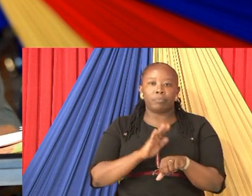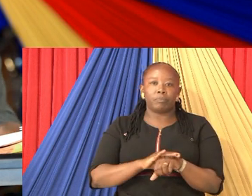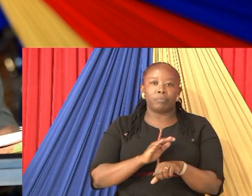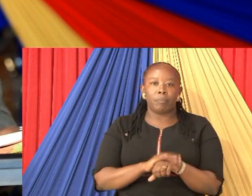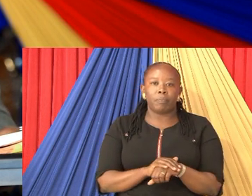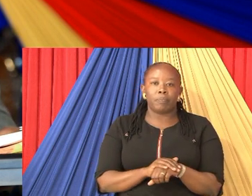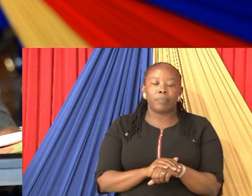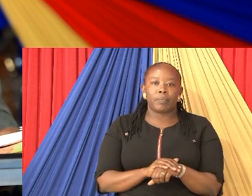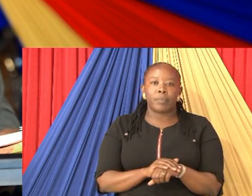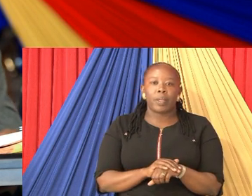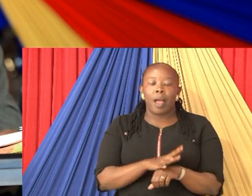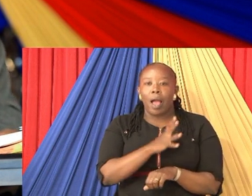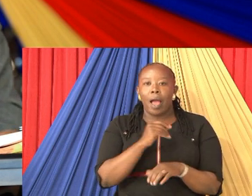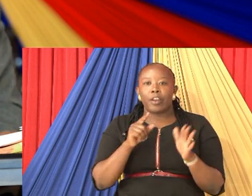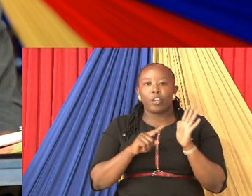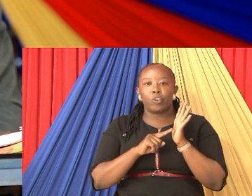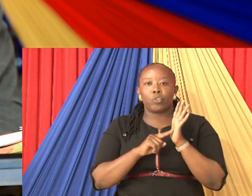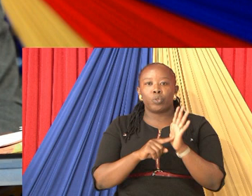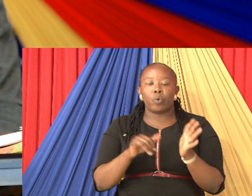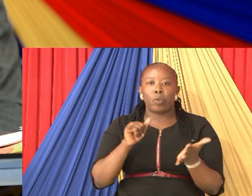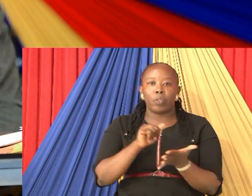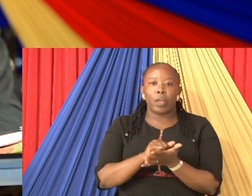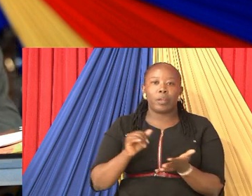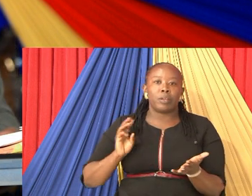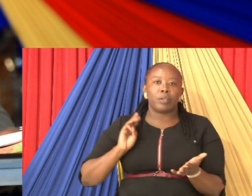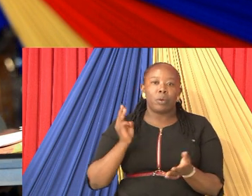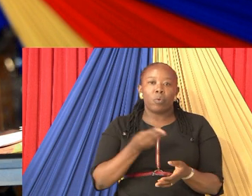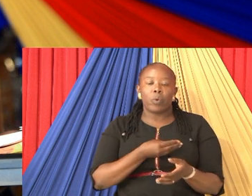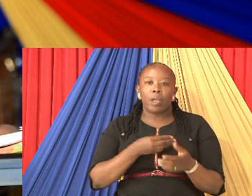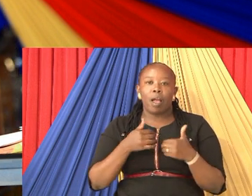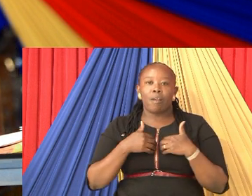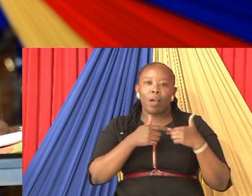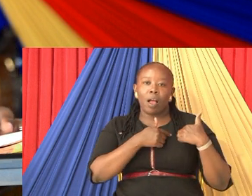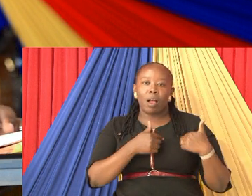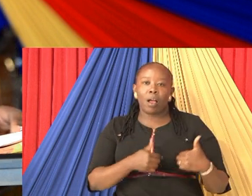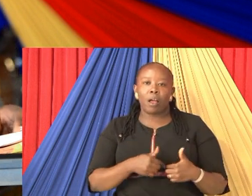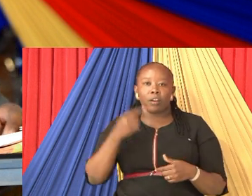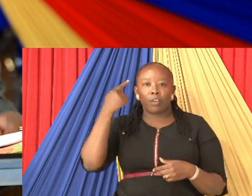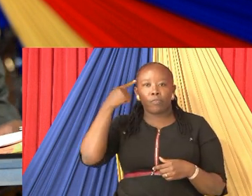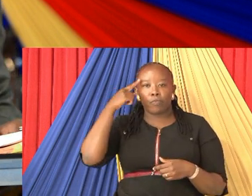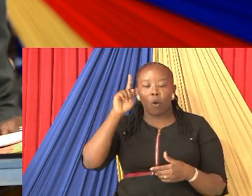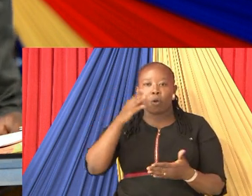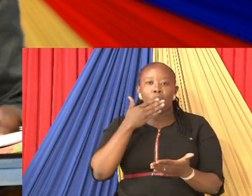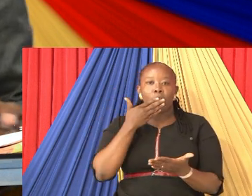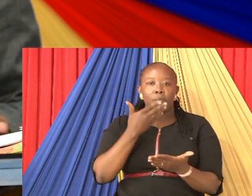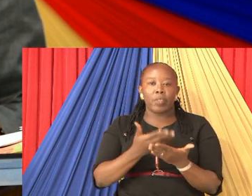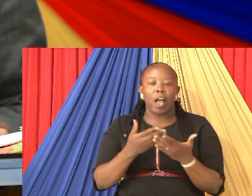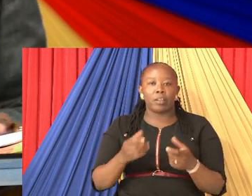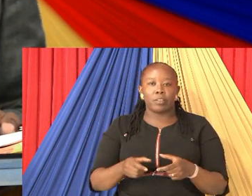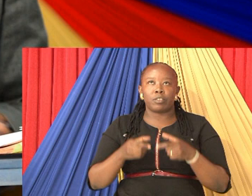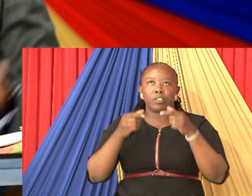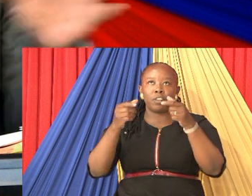ya kuonyesha, sisi tuko na moyo kwa kumshukuru. Nawe ukimuita,